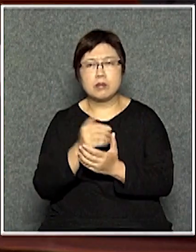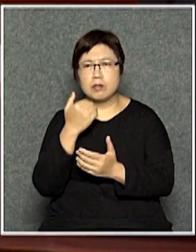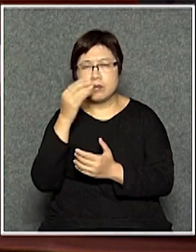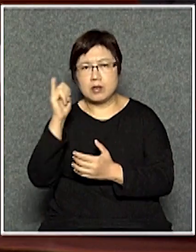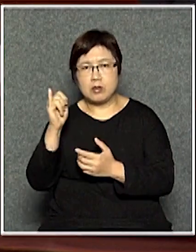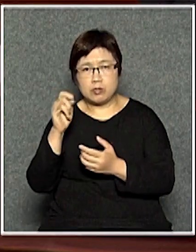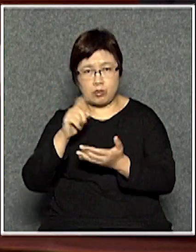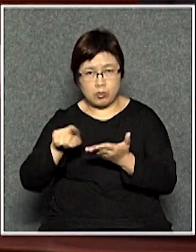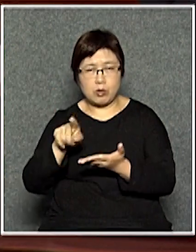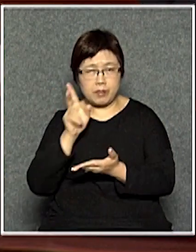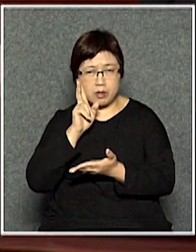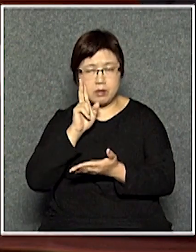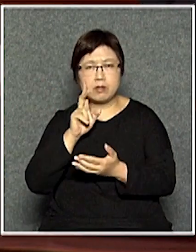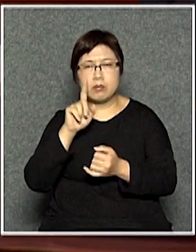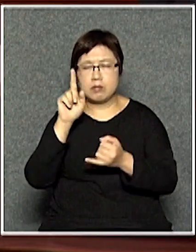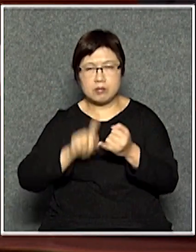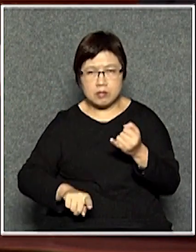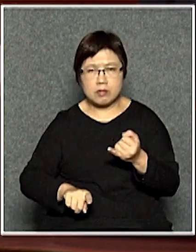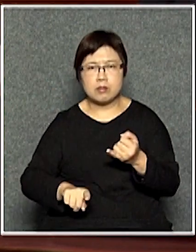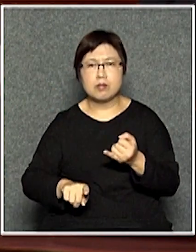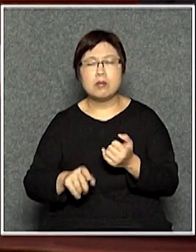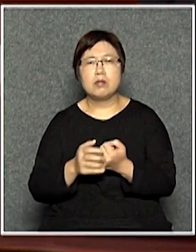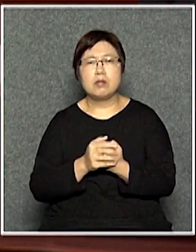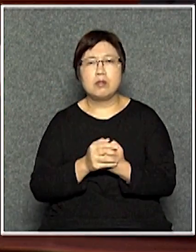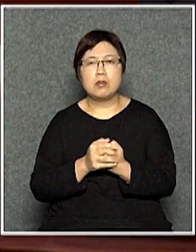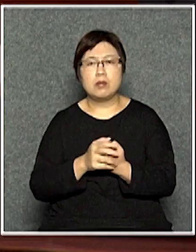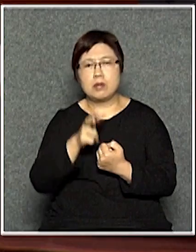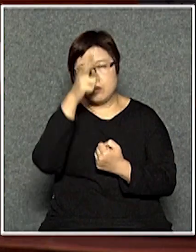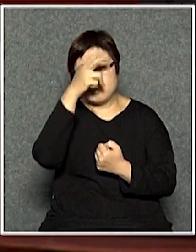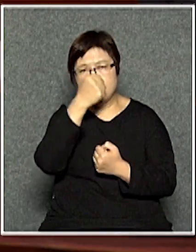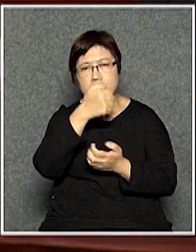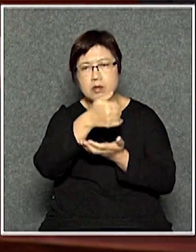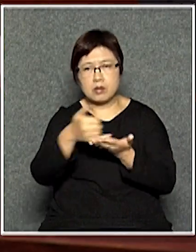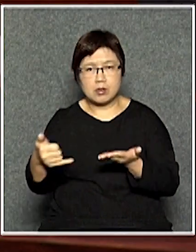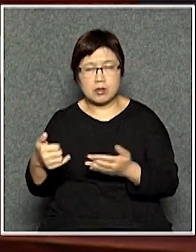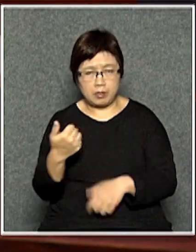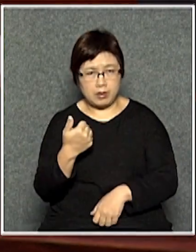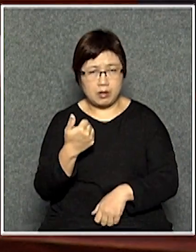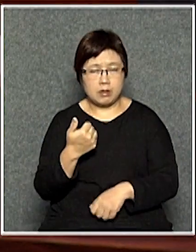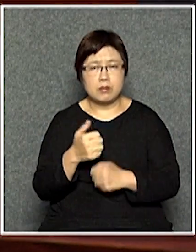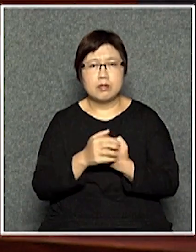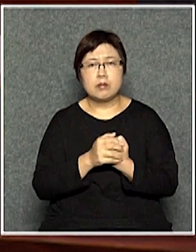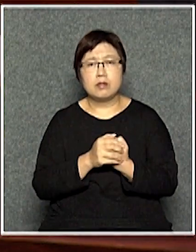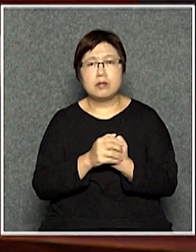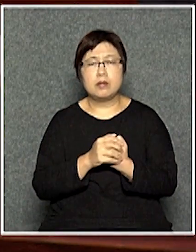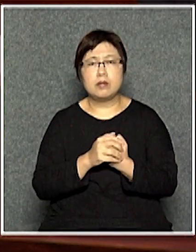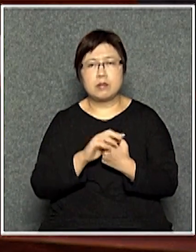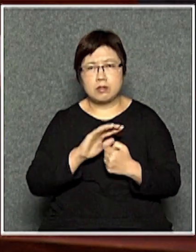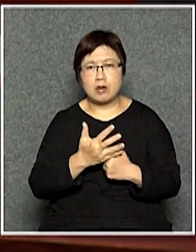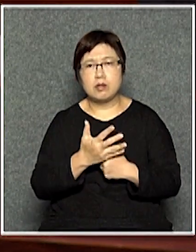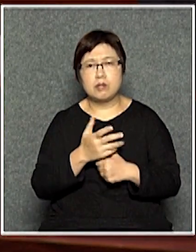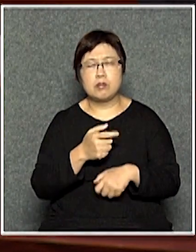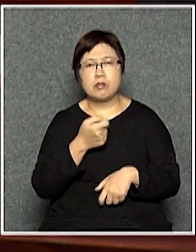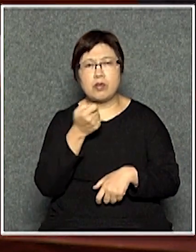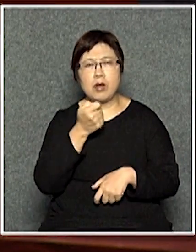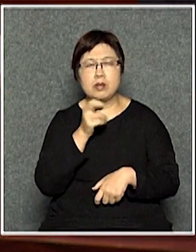過了，最終的結果呢就是行政長官落台嘛。但是還有不夠